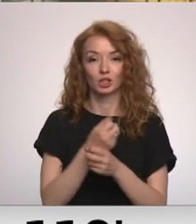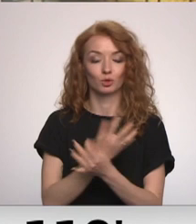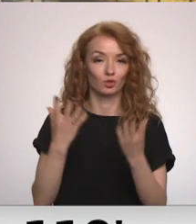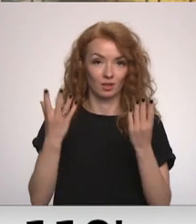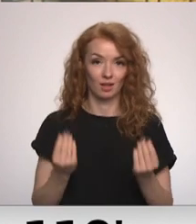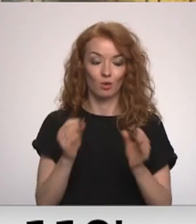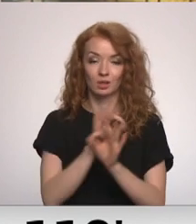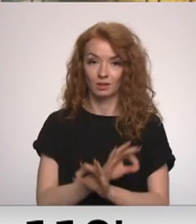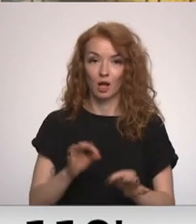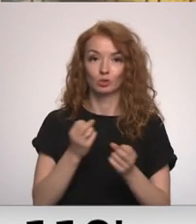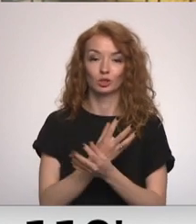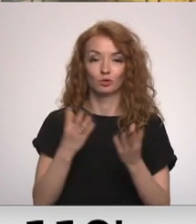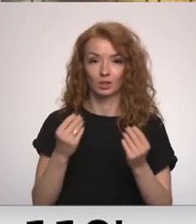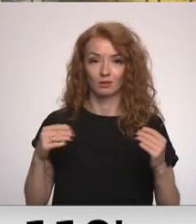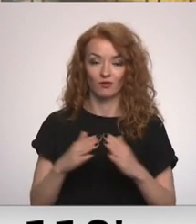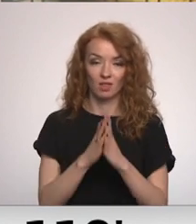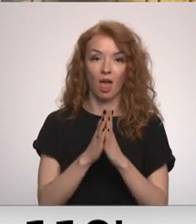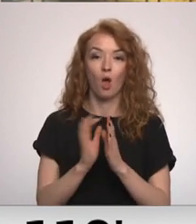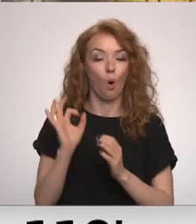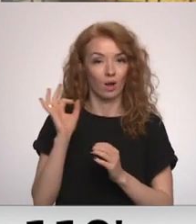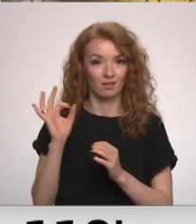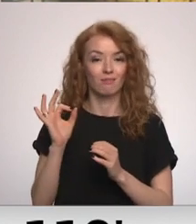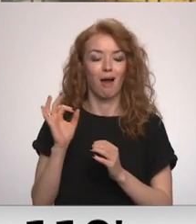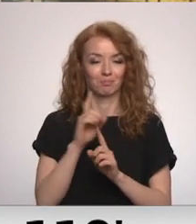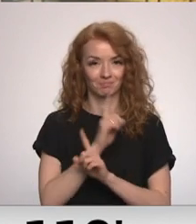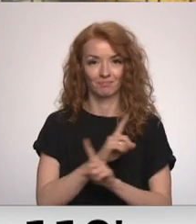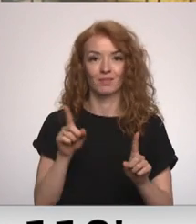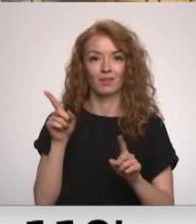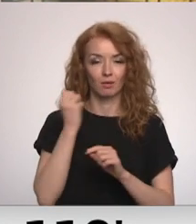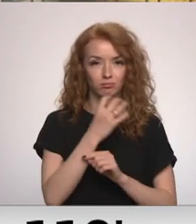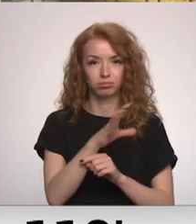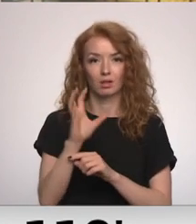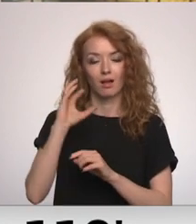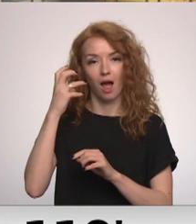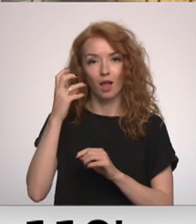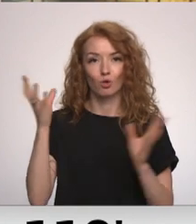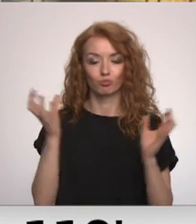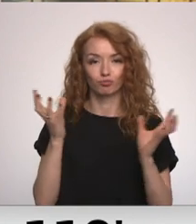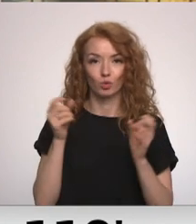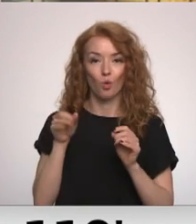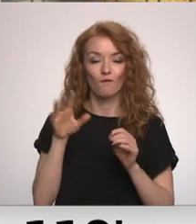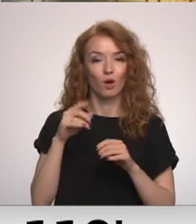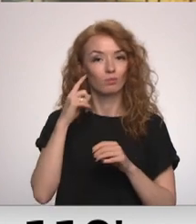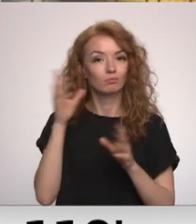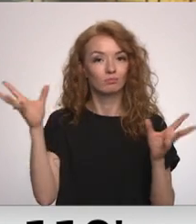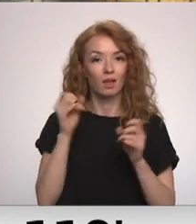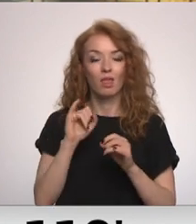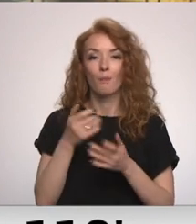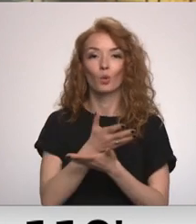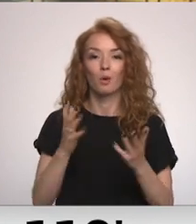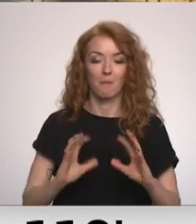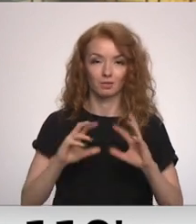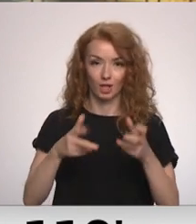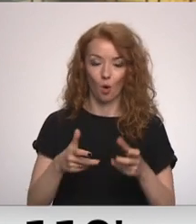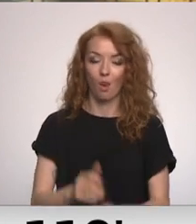Skaisto jubileju Mauricas salā svinēja oriģināli, raidot radio signālu, kuru var uztvert radio amatieri jebkur pasaulē.